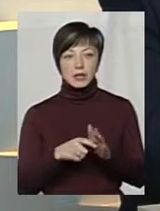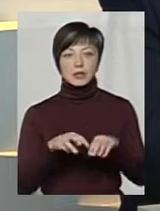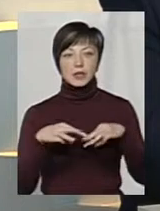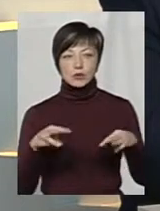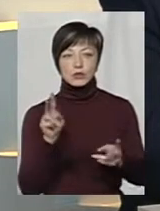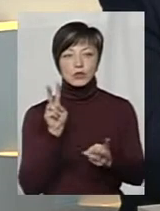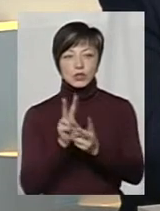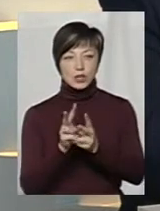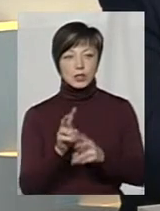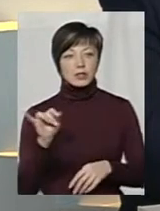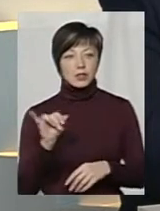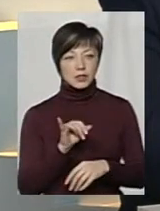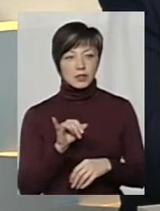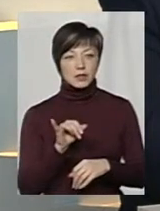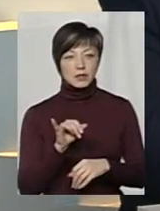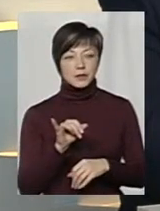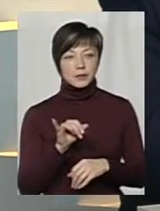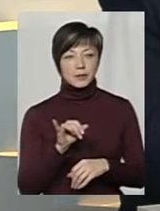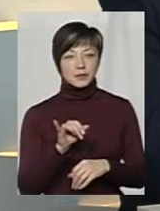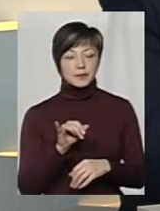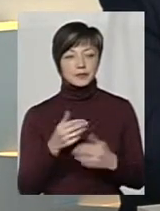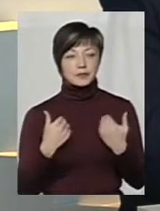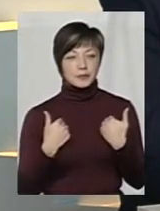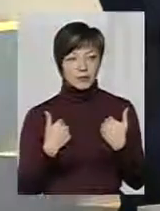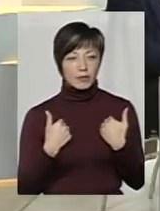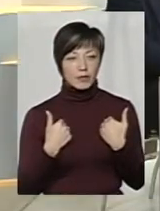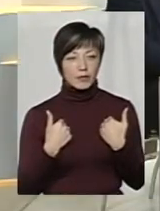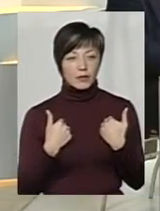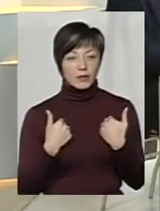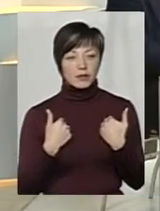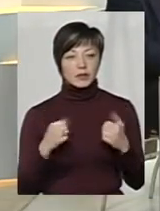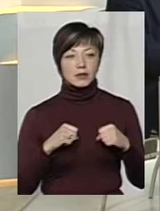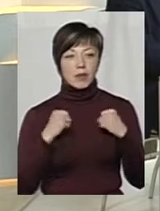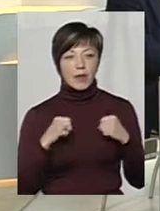міністра зустрічатися, і я намагався